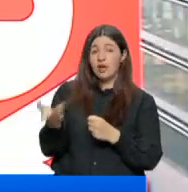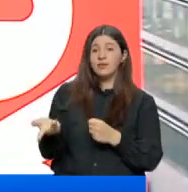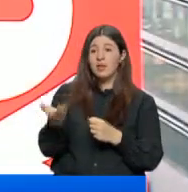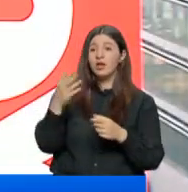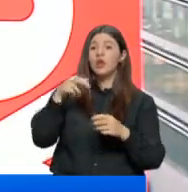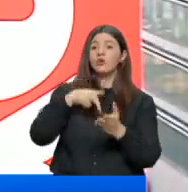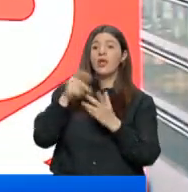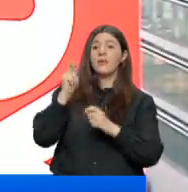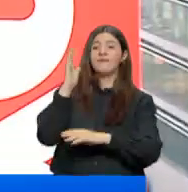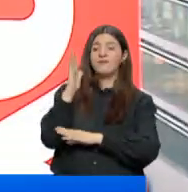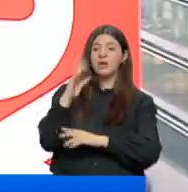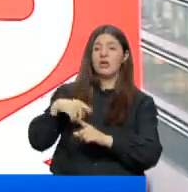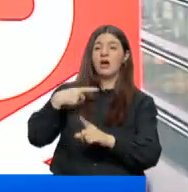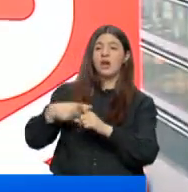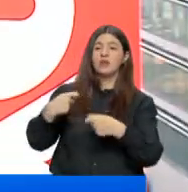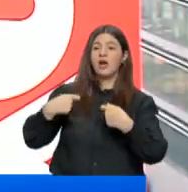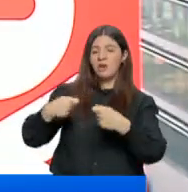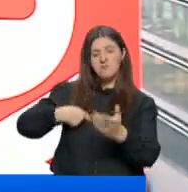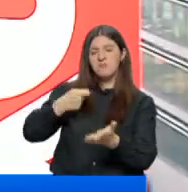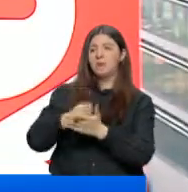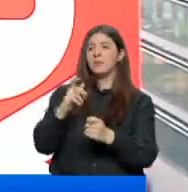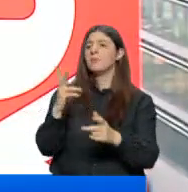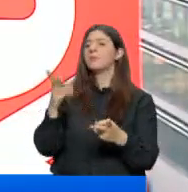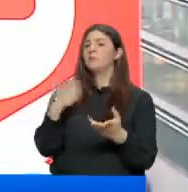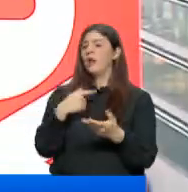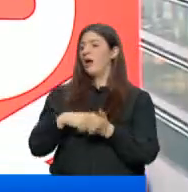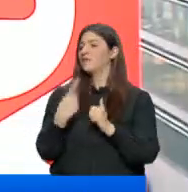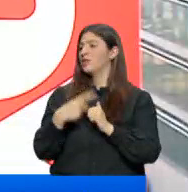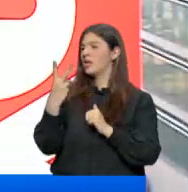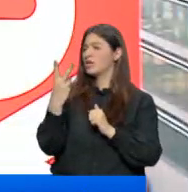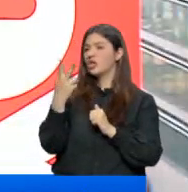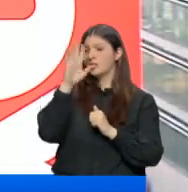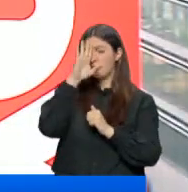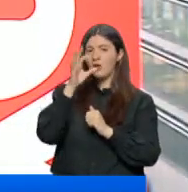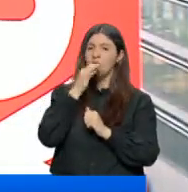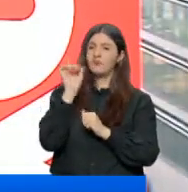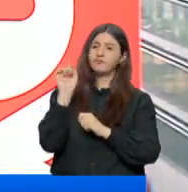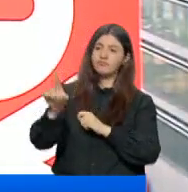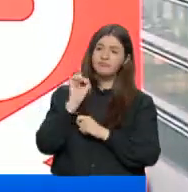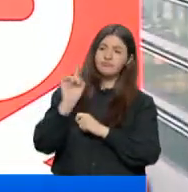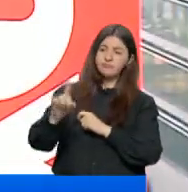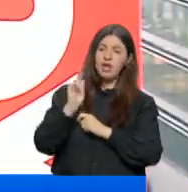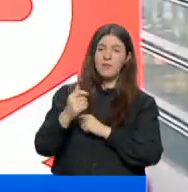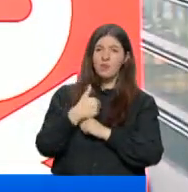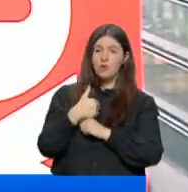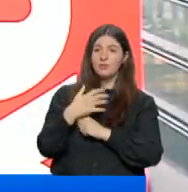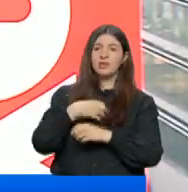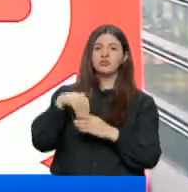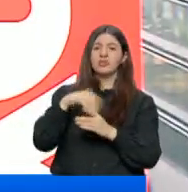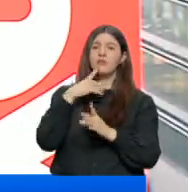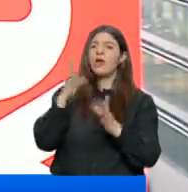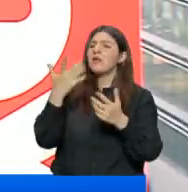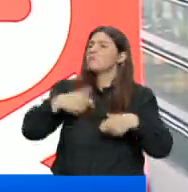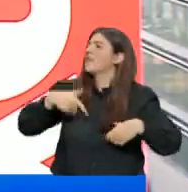Görevleri nedeniyle yürüttükleri faaliyetlere ayrıca harcırağı ödenebilir. Diyelim ki ben haftada iki kere İstanbul Ankara arası gitmek gelmek durumunda kalıyorum. Kendim için söylemiyorum,